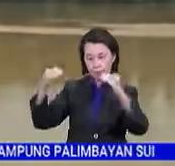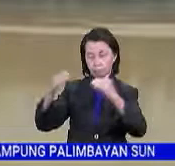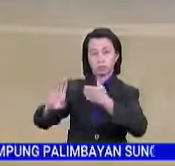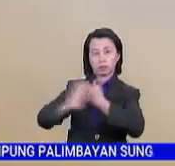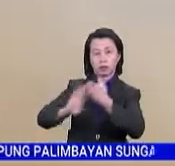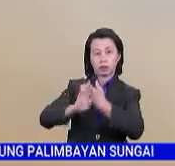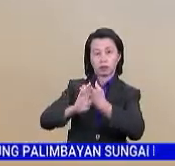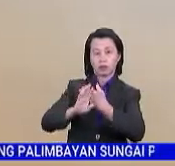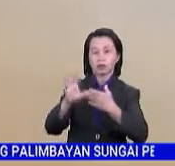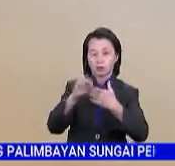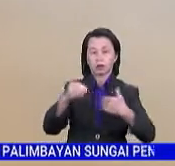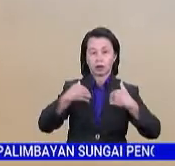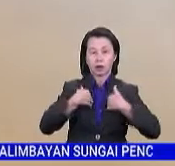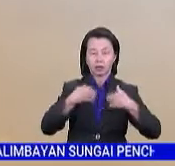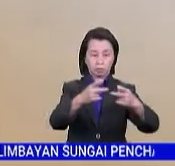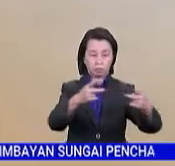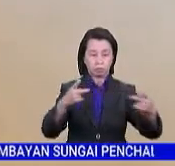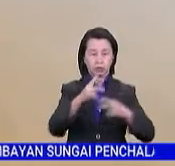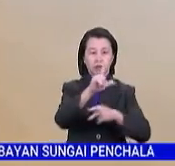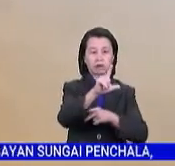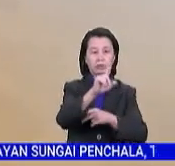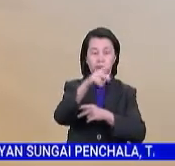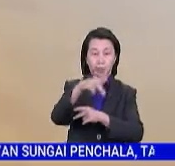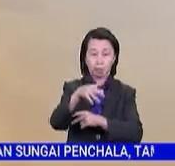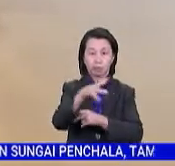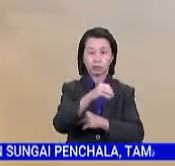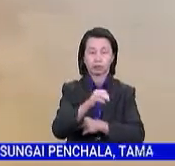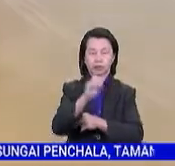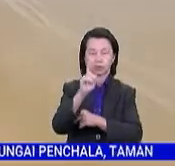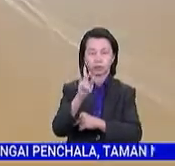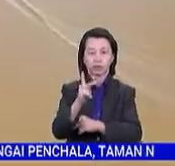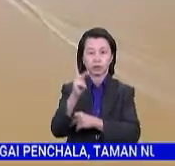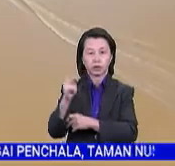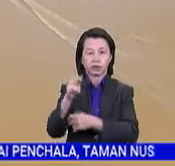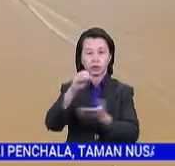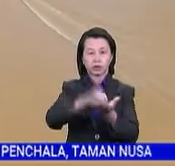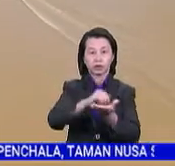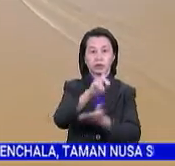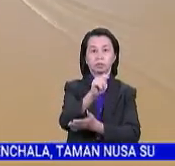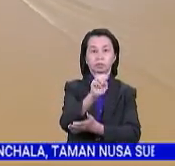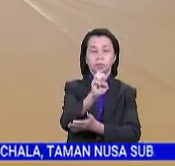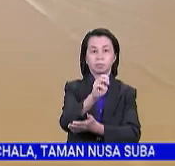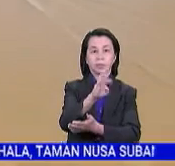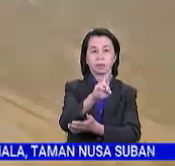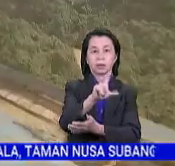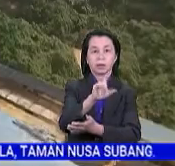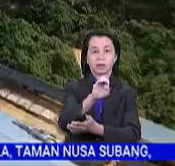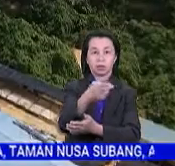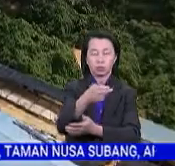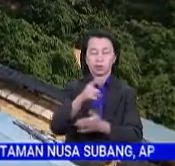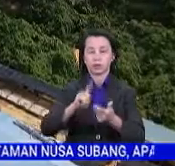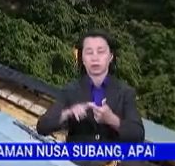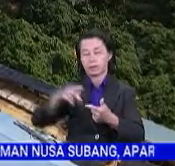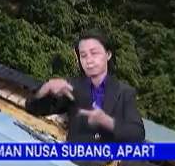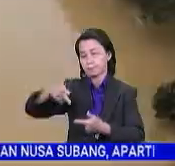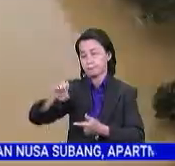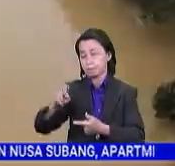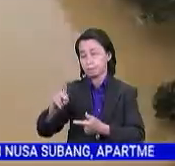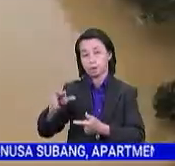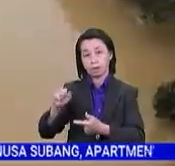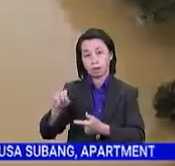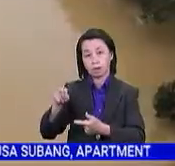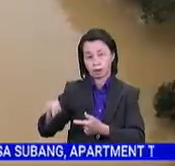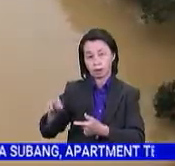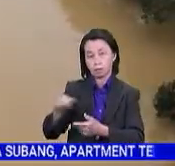Status bahaya turut diletakkan di kawasan Lubuk Pasu dan Kuala Kerau, Temeluh. Manakala kawasan Paloh Hinai, Pekan diletakkan